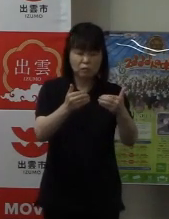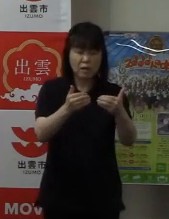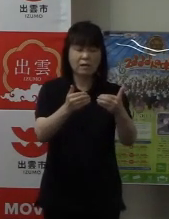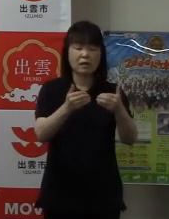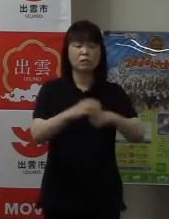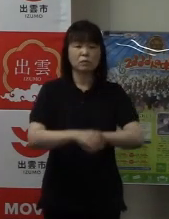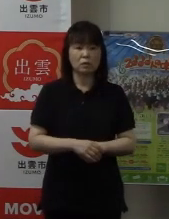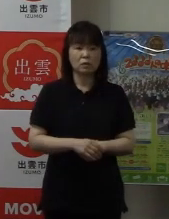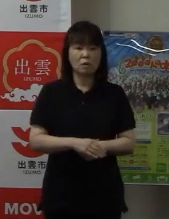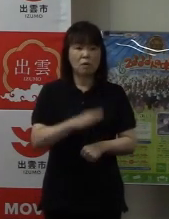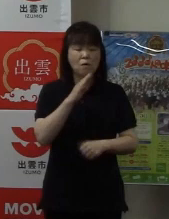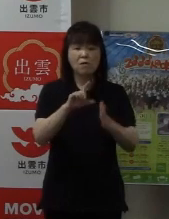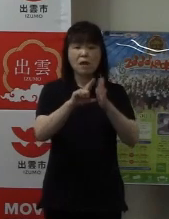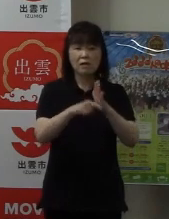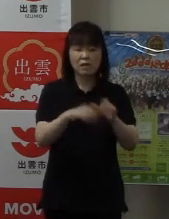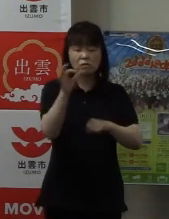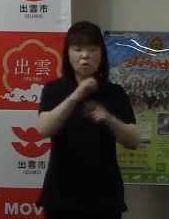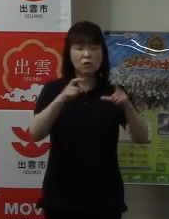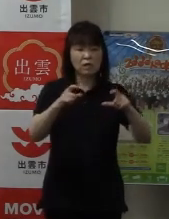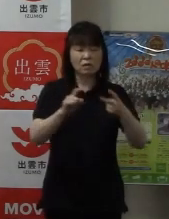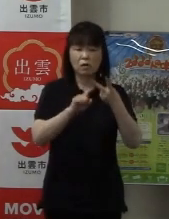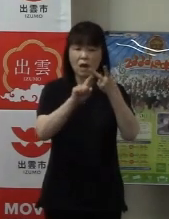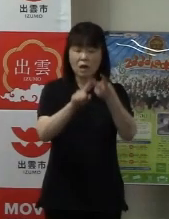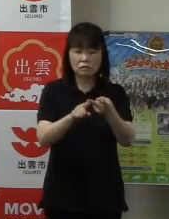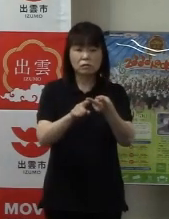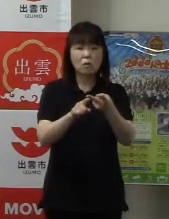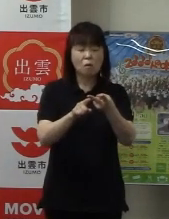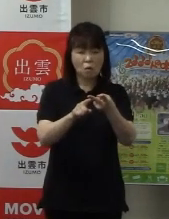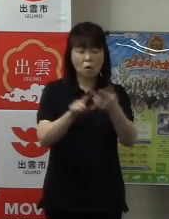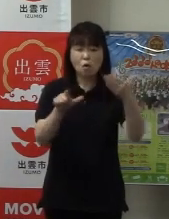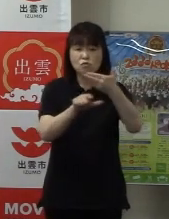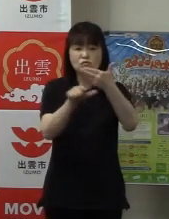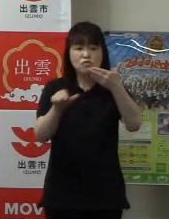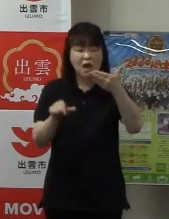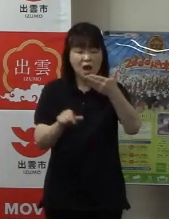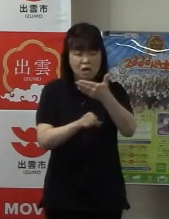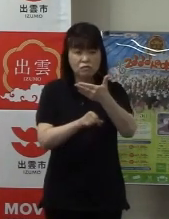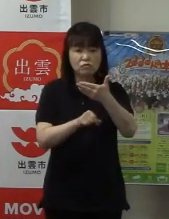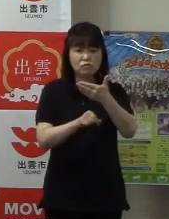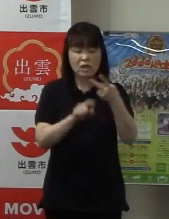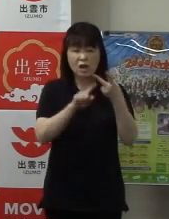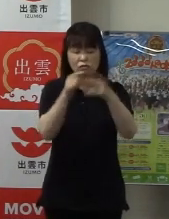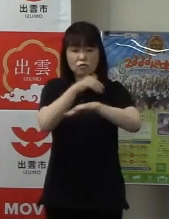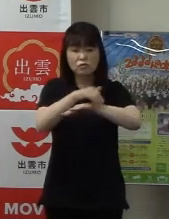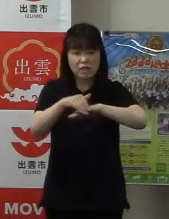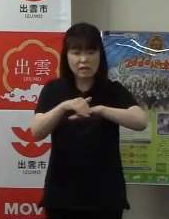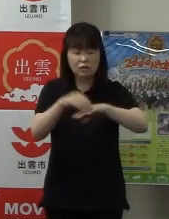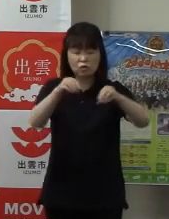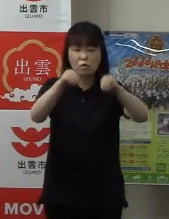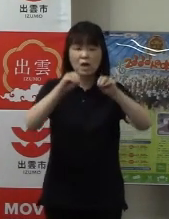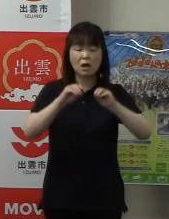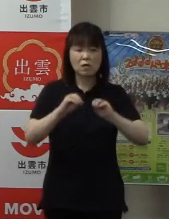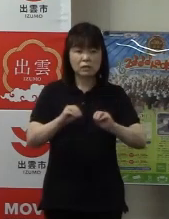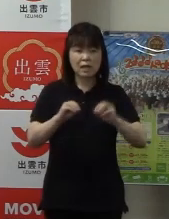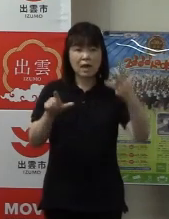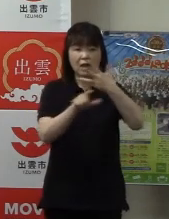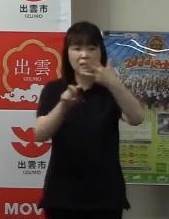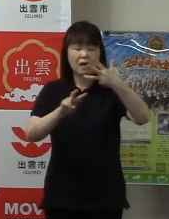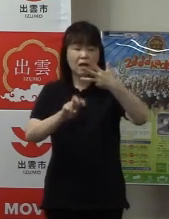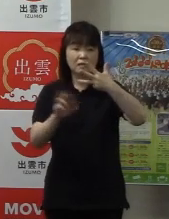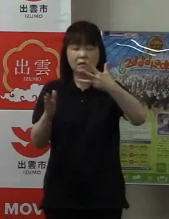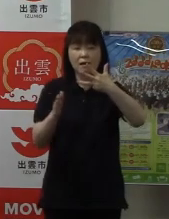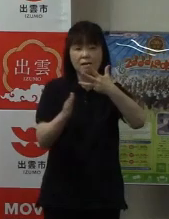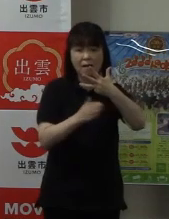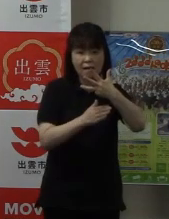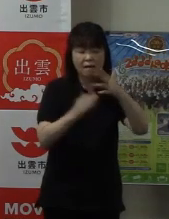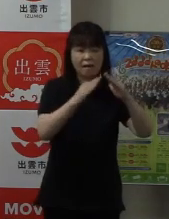発送を9月からと申しておりましたが、今8月の20日から順次、送付しており